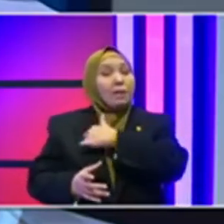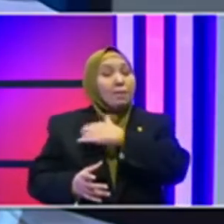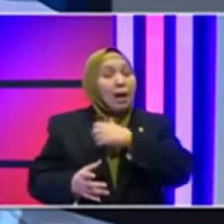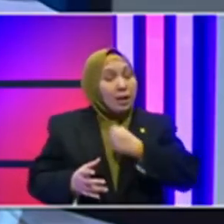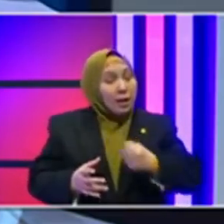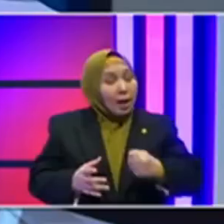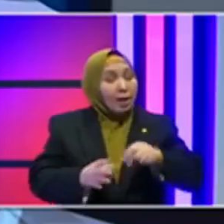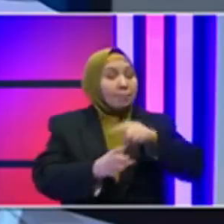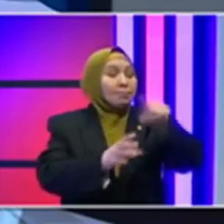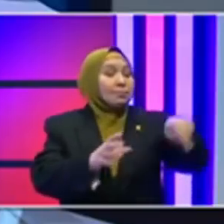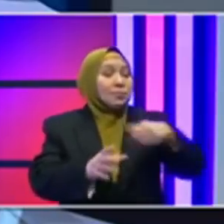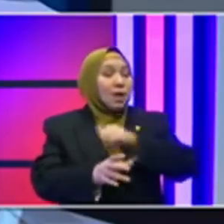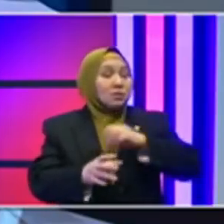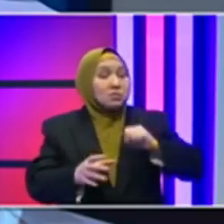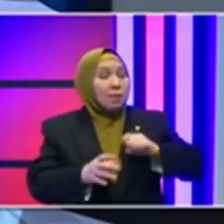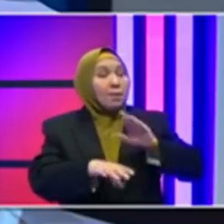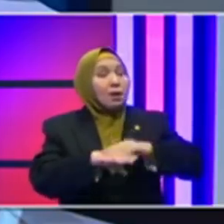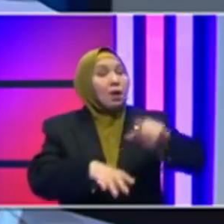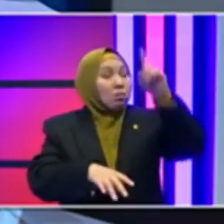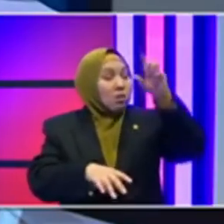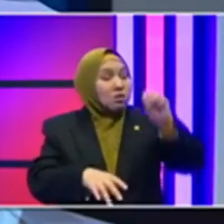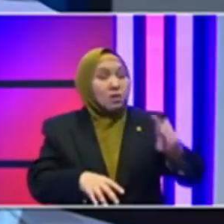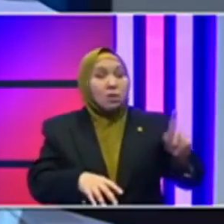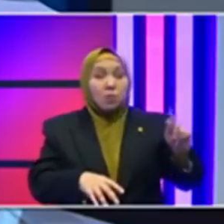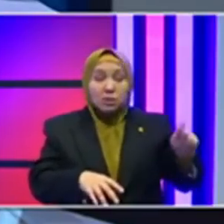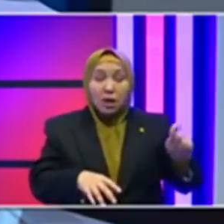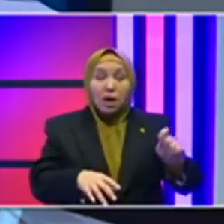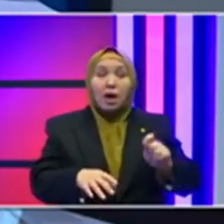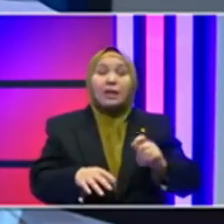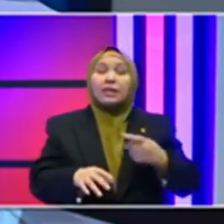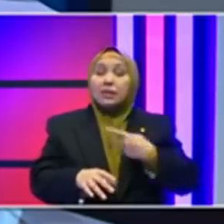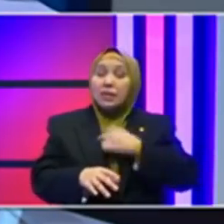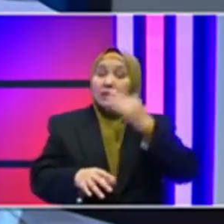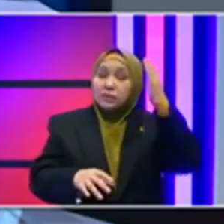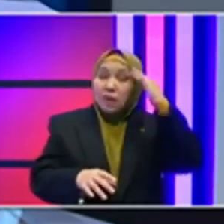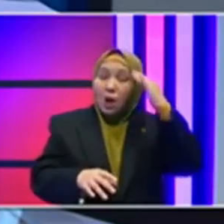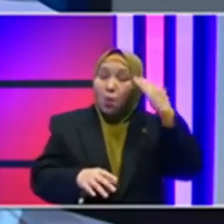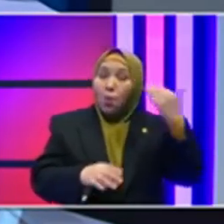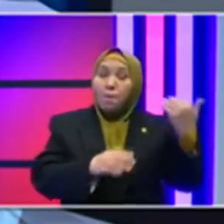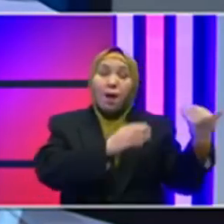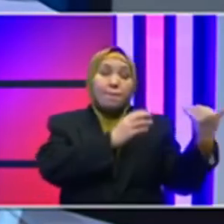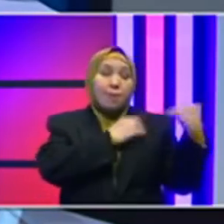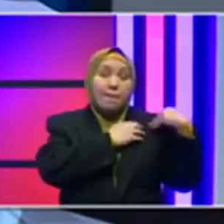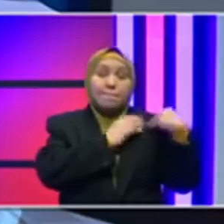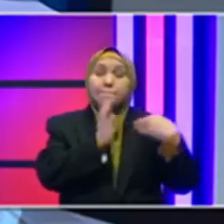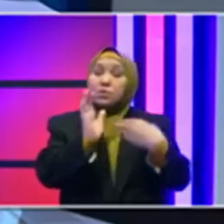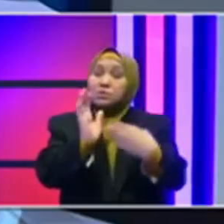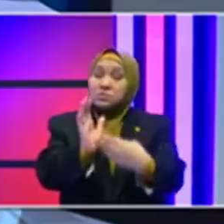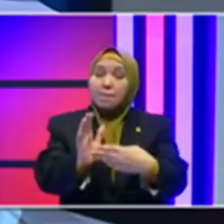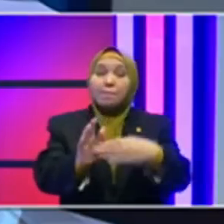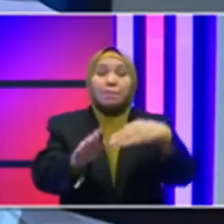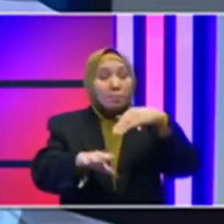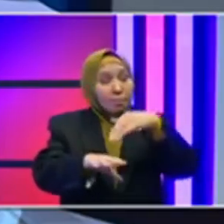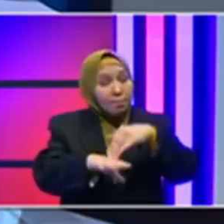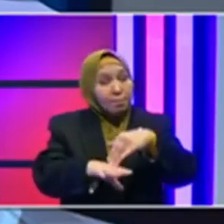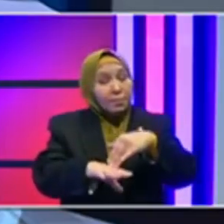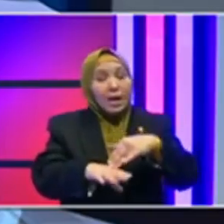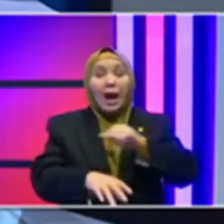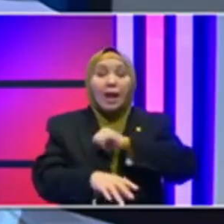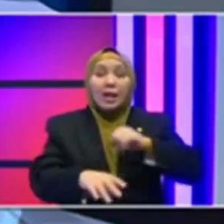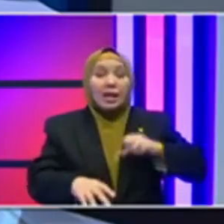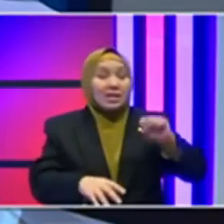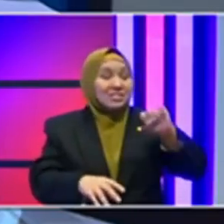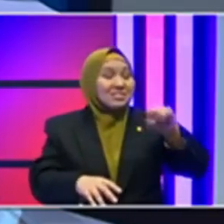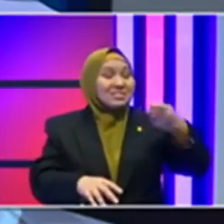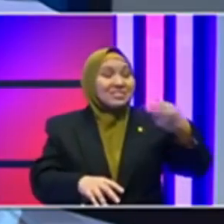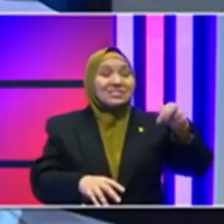kepada Allah Subhanahu Wa Ta'ala sebagaimana kita tahu bahwa peranan mukjizat terhadap ahli-ahli